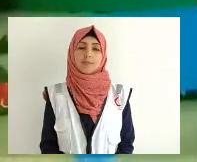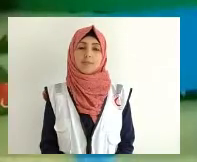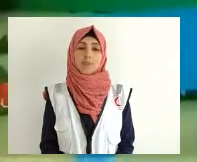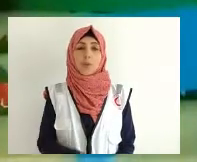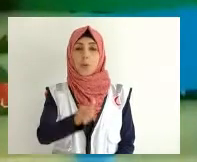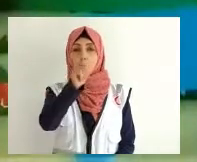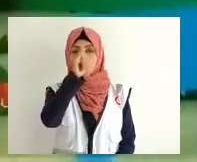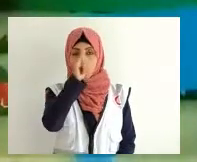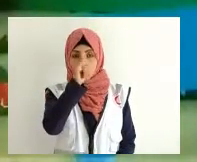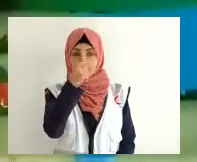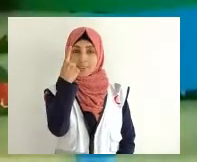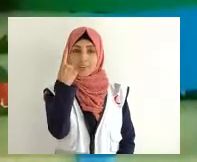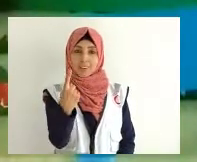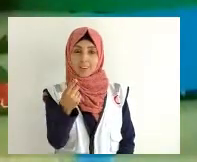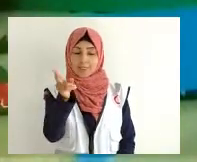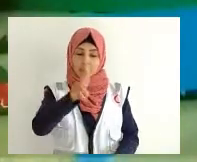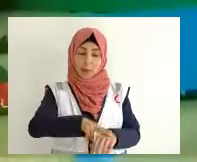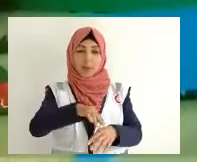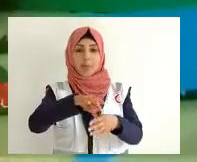ووحيد القرن كمان